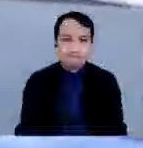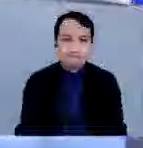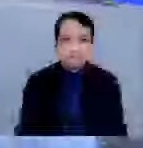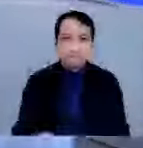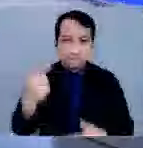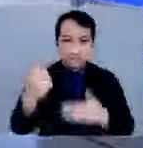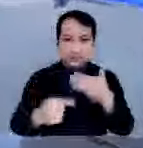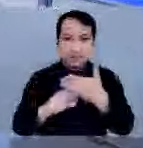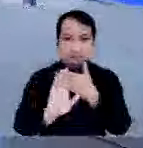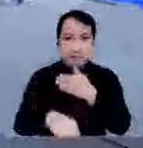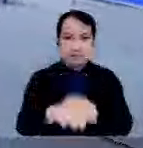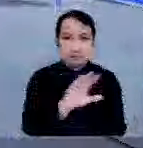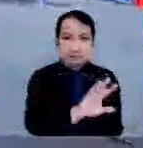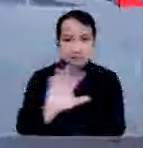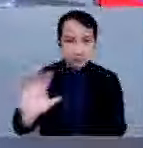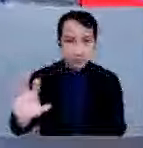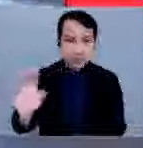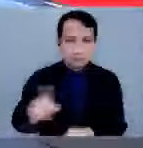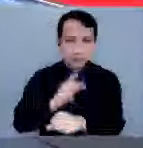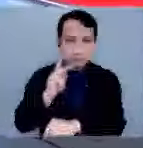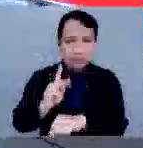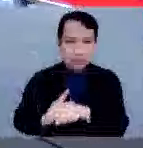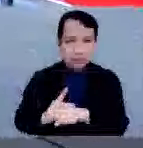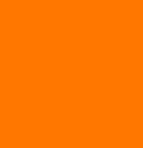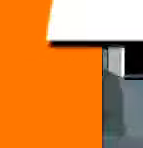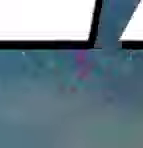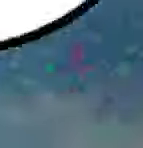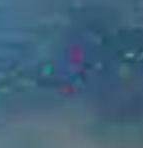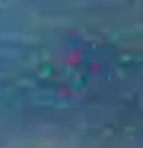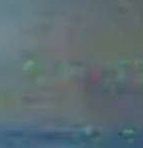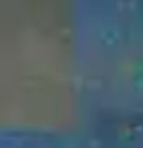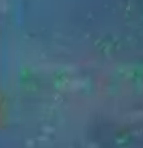ng yan sa pagbabalik ng Frontline Pilipinas.